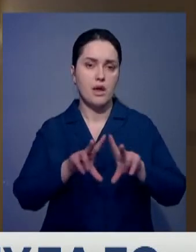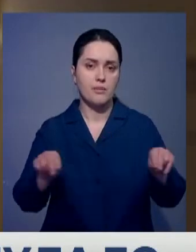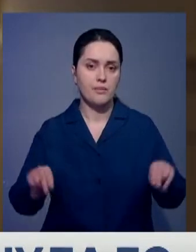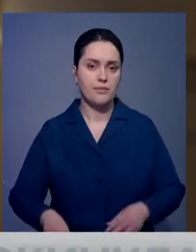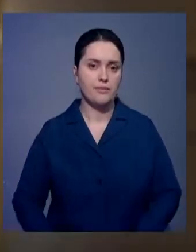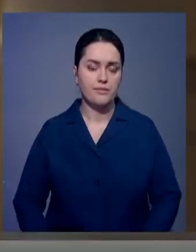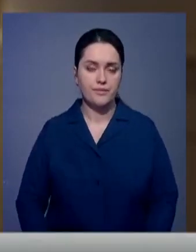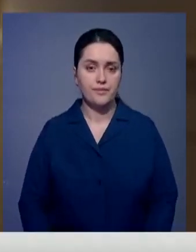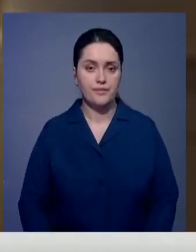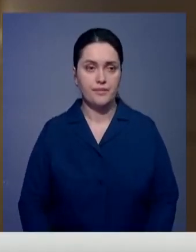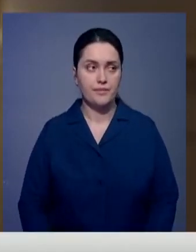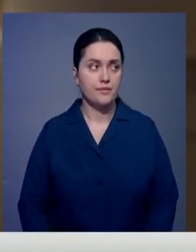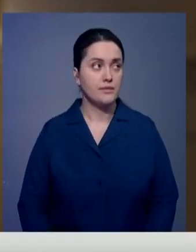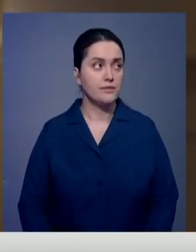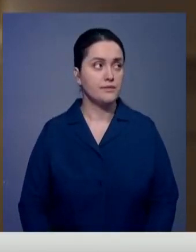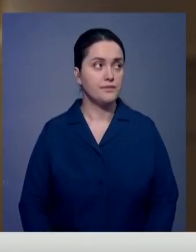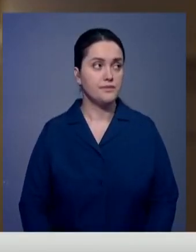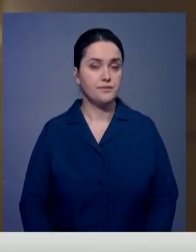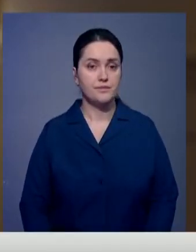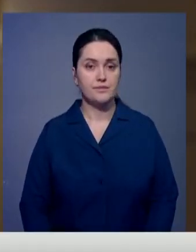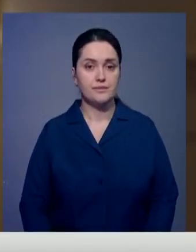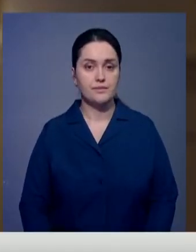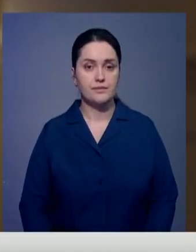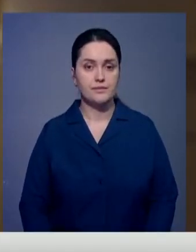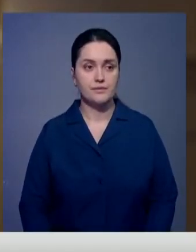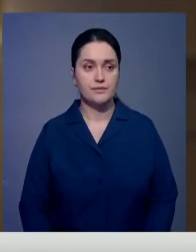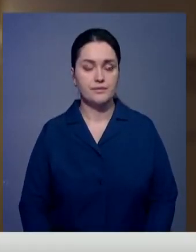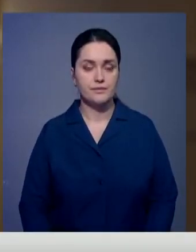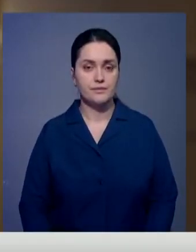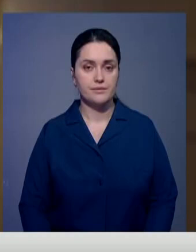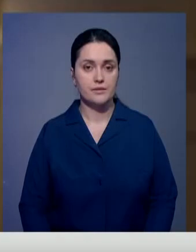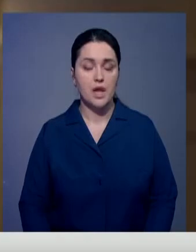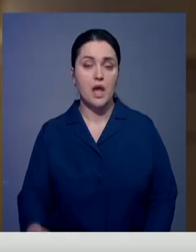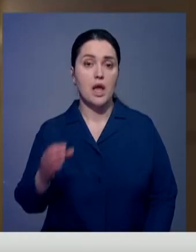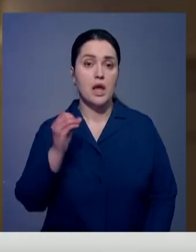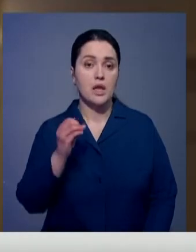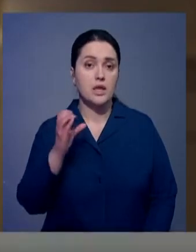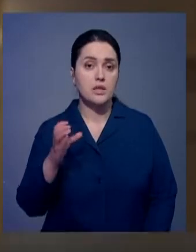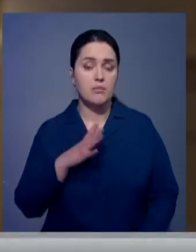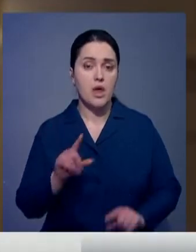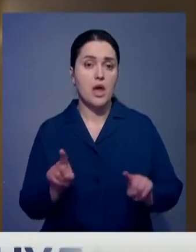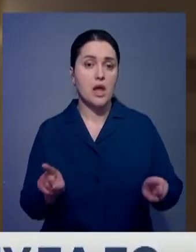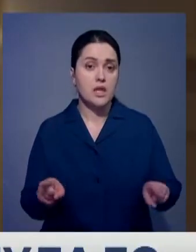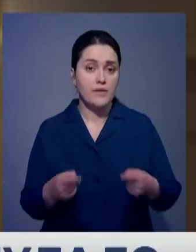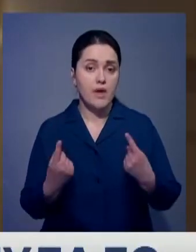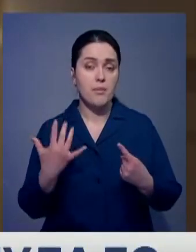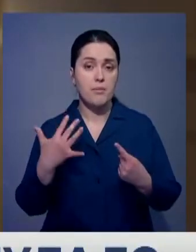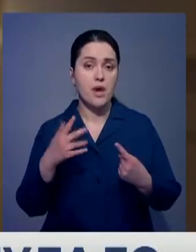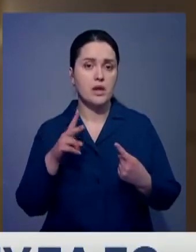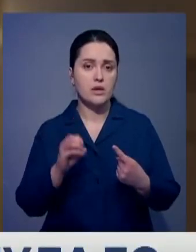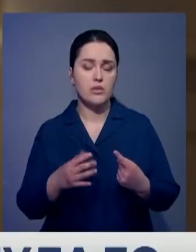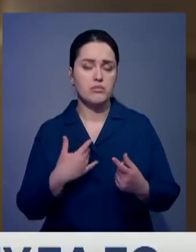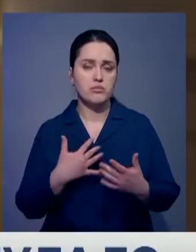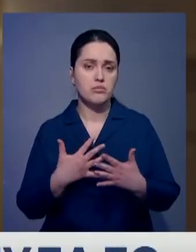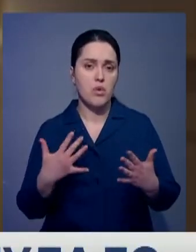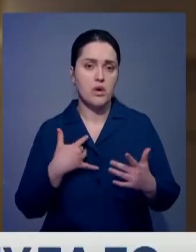При всех своих сильных сторонах и при всех своих замечательных качествах ЕС развивался более 50 лет в направлении, которое больше не устраивает